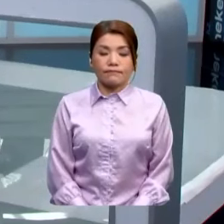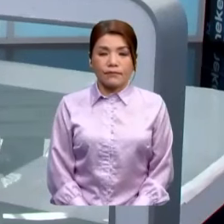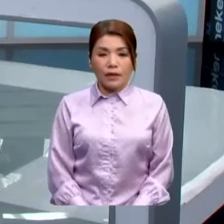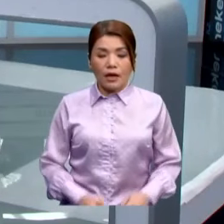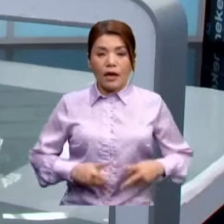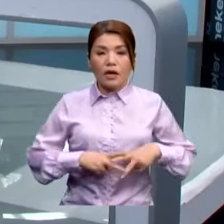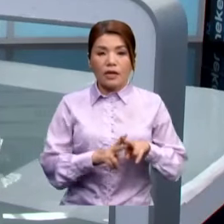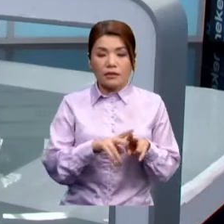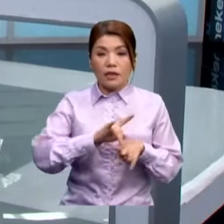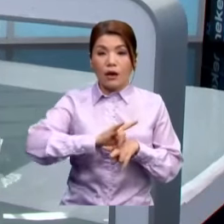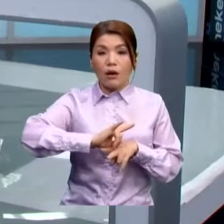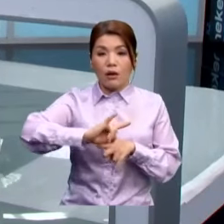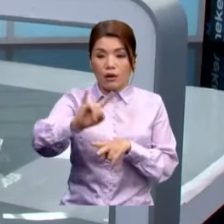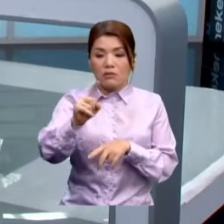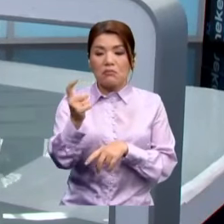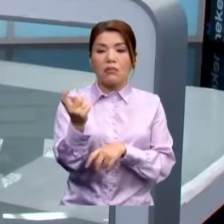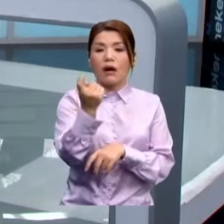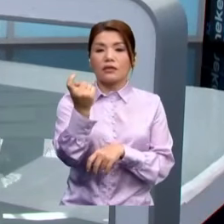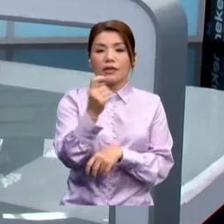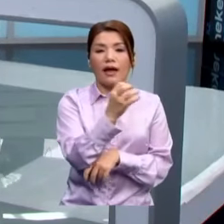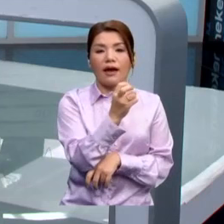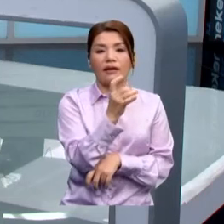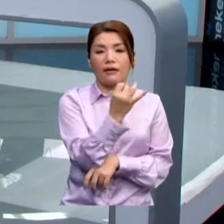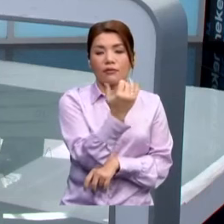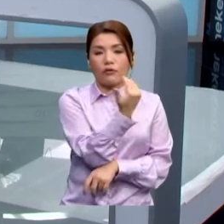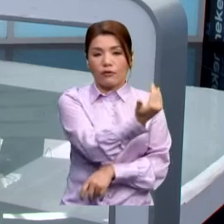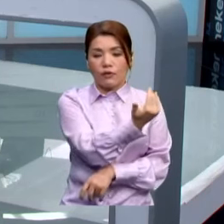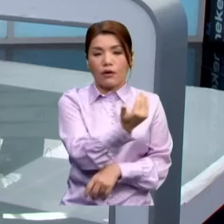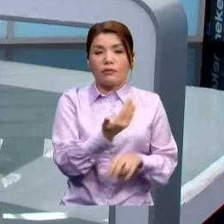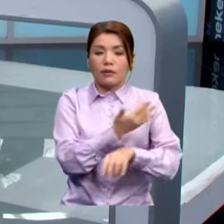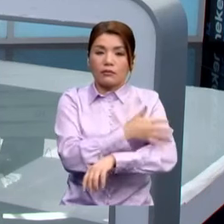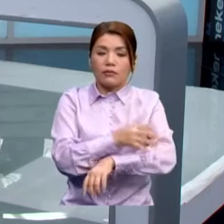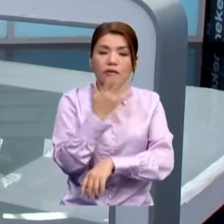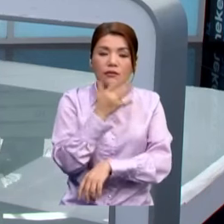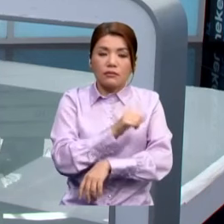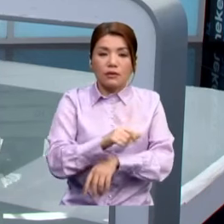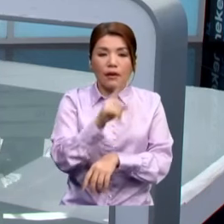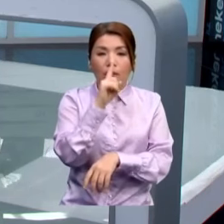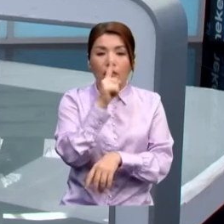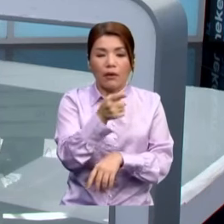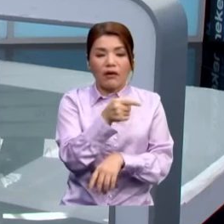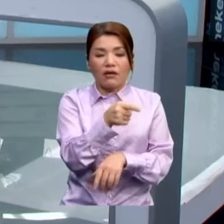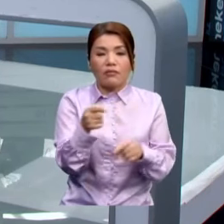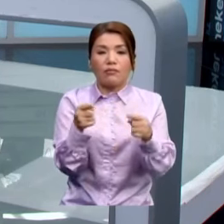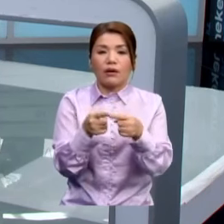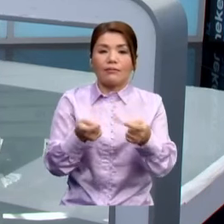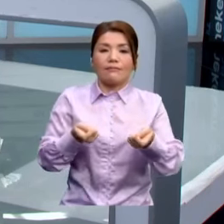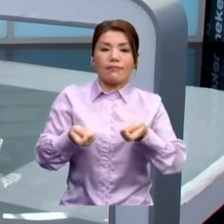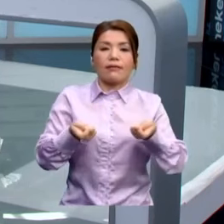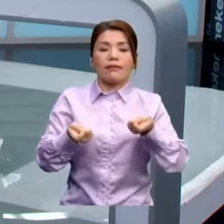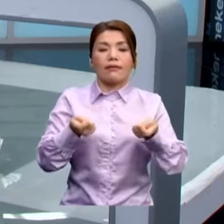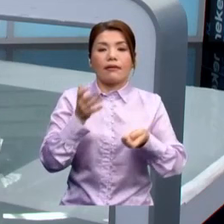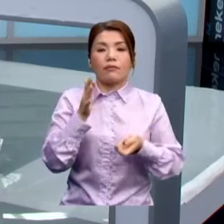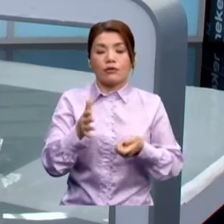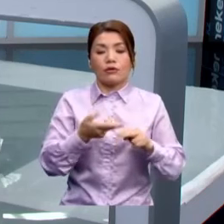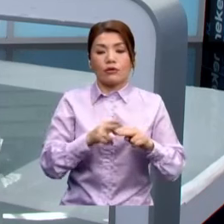Астана әуежайы енді арабтардыкы. Халықаралық әуежай шетелдік инвесторларға әзірге бір жылға басқаруға берілді. Егер осы мерзімде